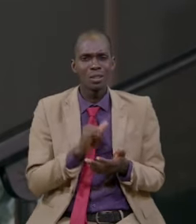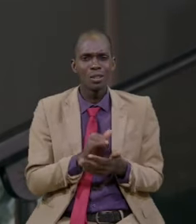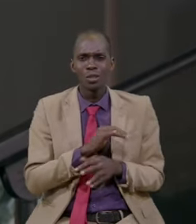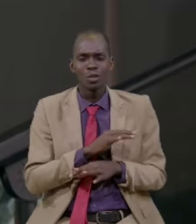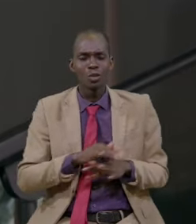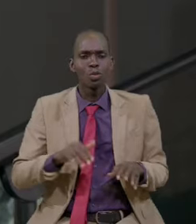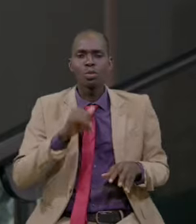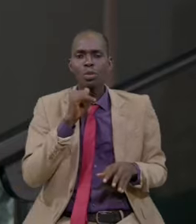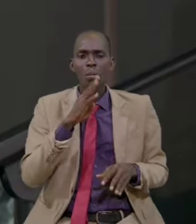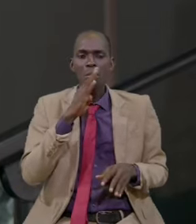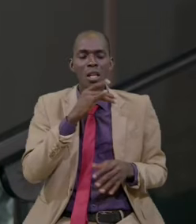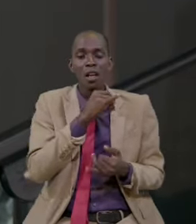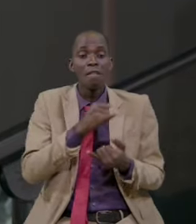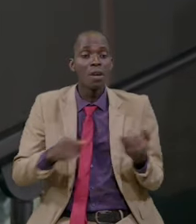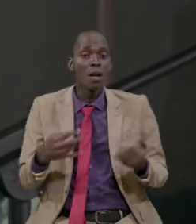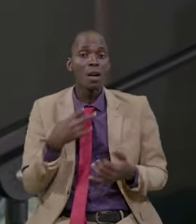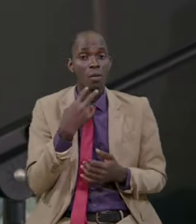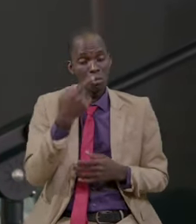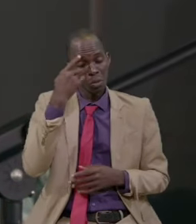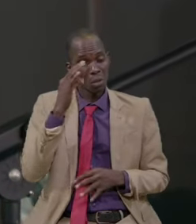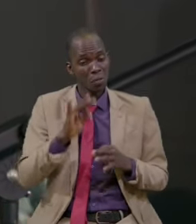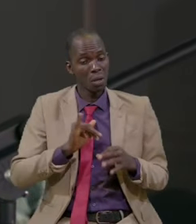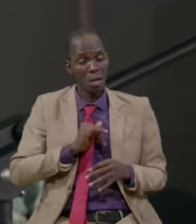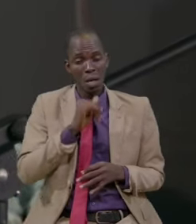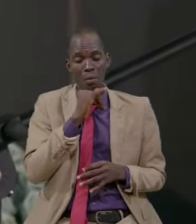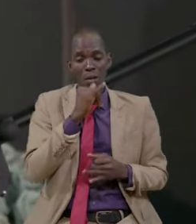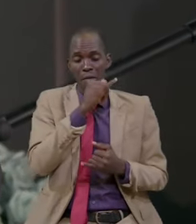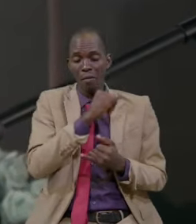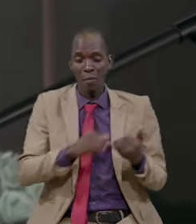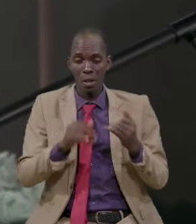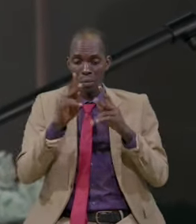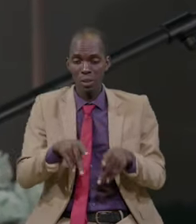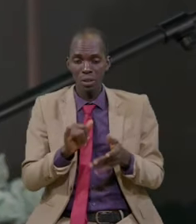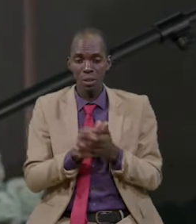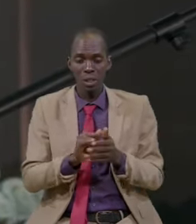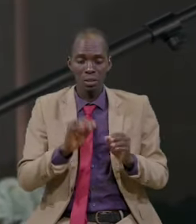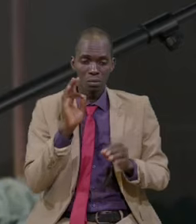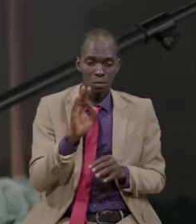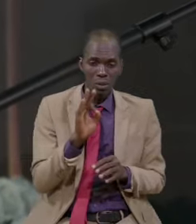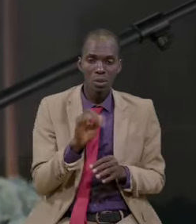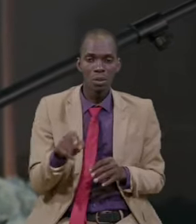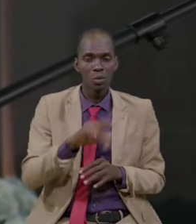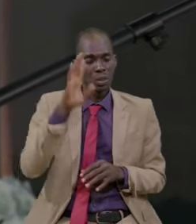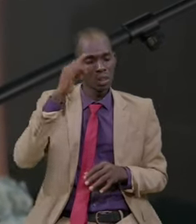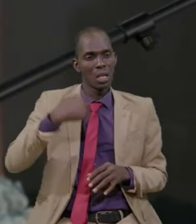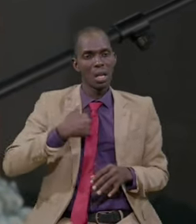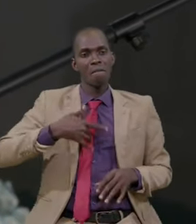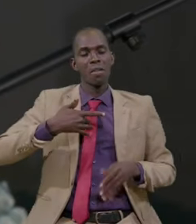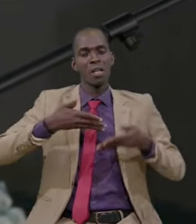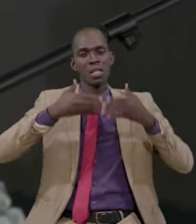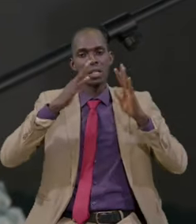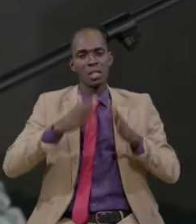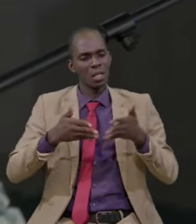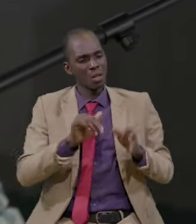la dernière voix. Parce que si je suis la dernière voix, à tout moment, ils vont penser que je suis le dirigeant. Qu'une autre